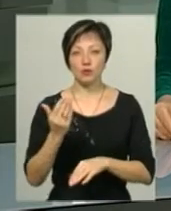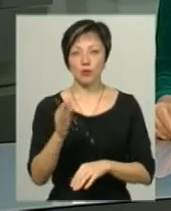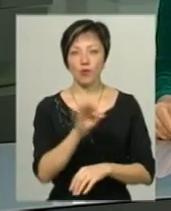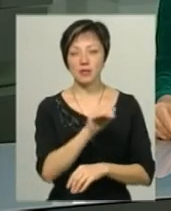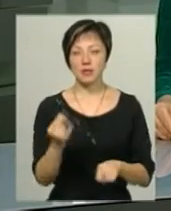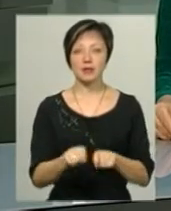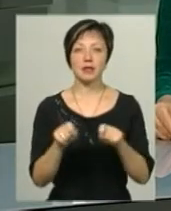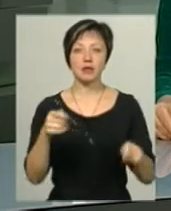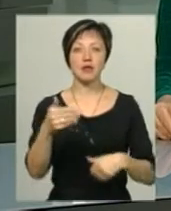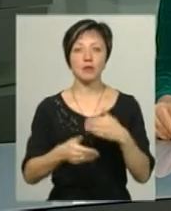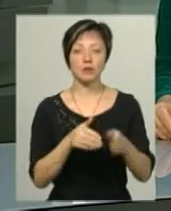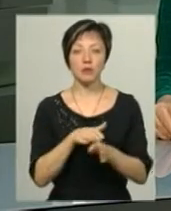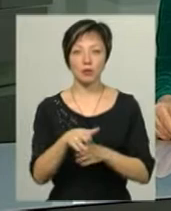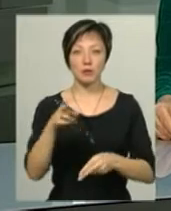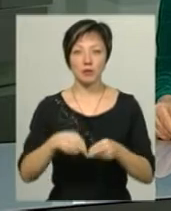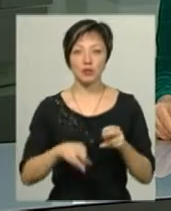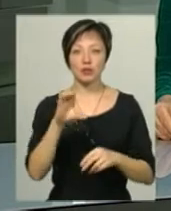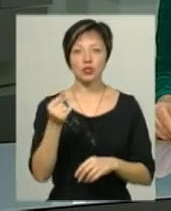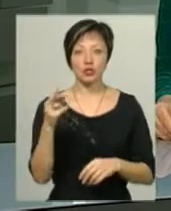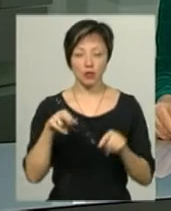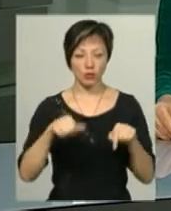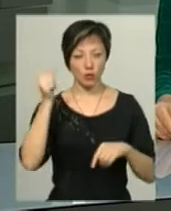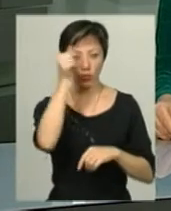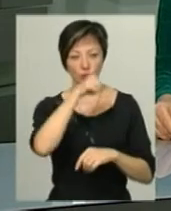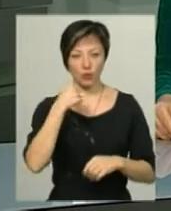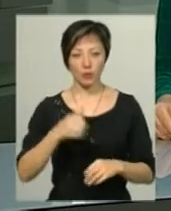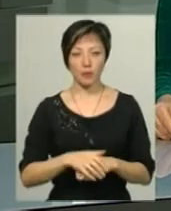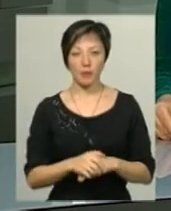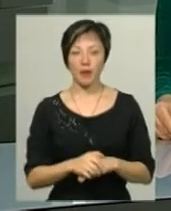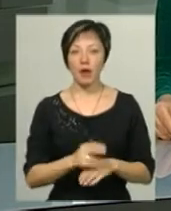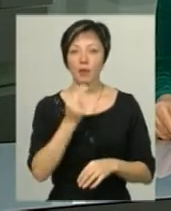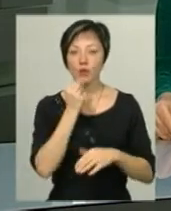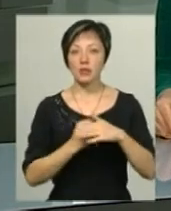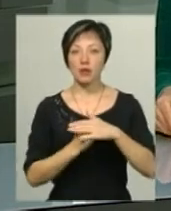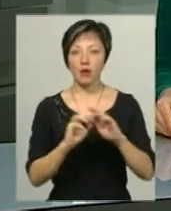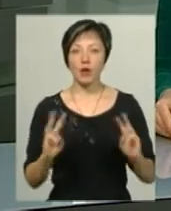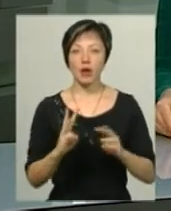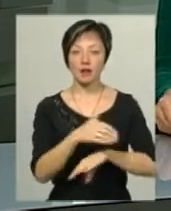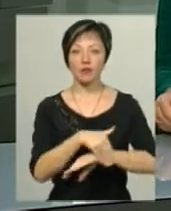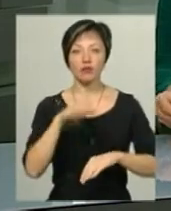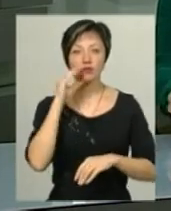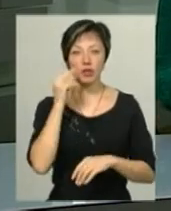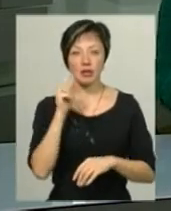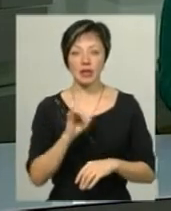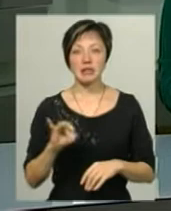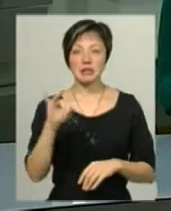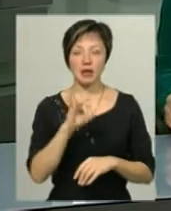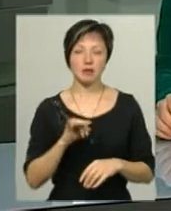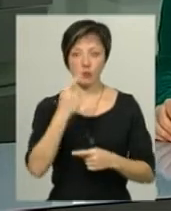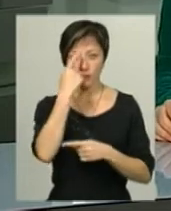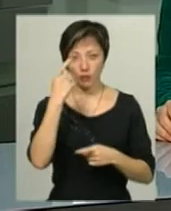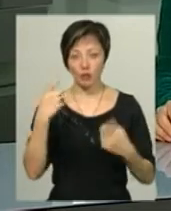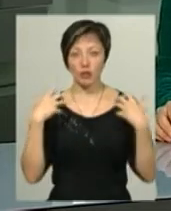словами Олега Юрчака, офіційне відкриття басейну відбудеться наприкінці січня цього року. Продуктовий склад горів на вулиці Шевченка в Ізяславі. Про це